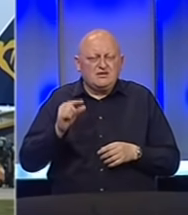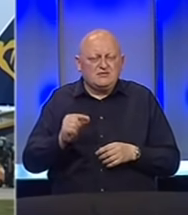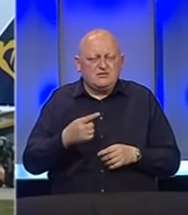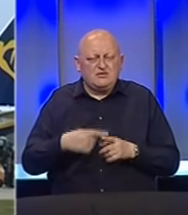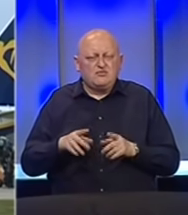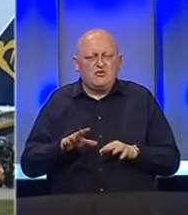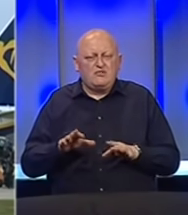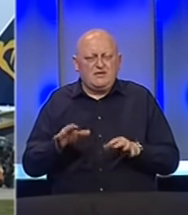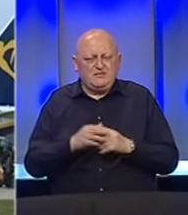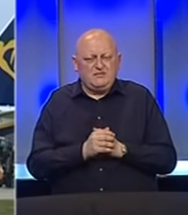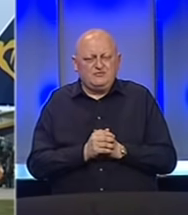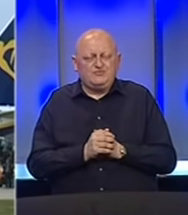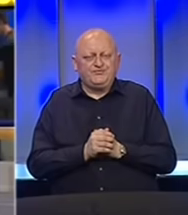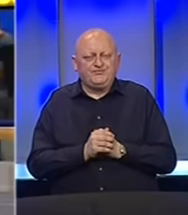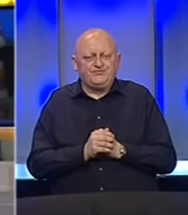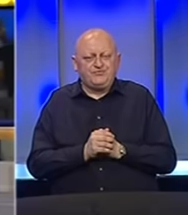zbog pandemije.